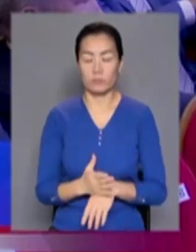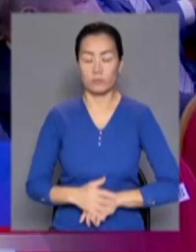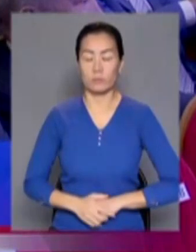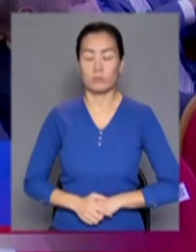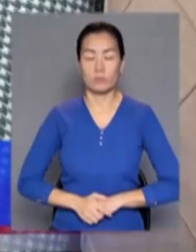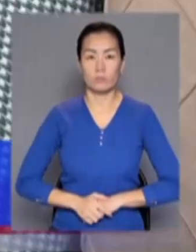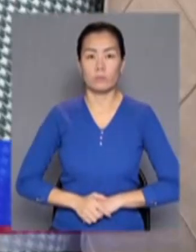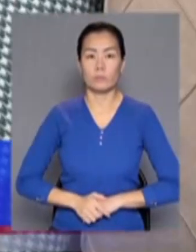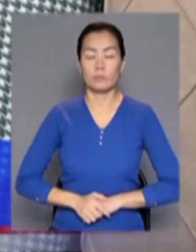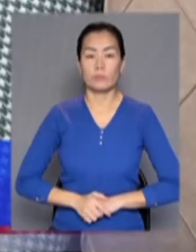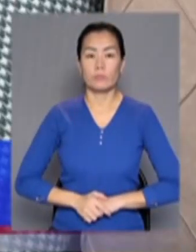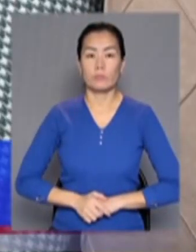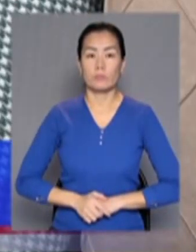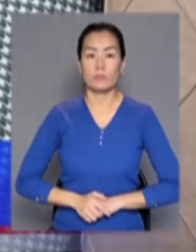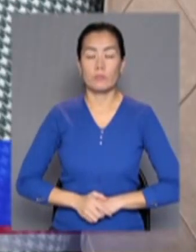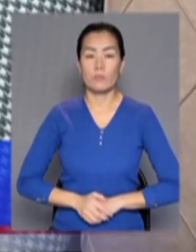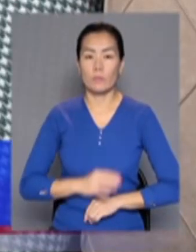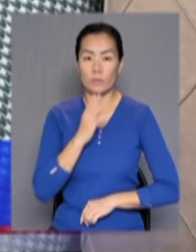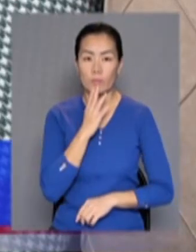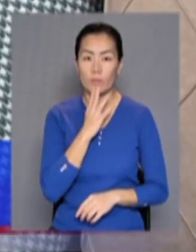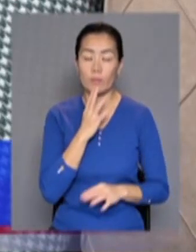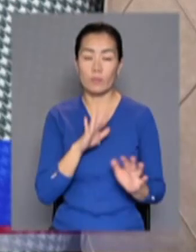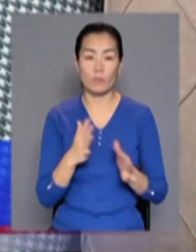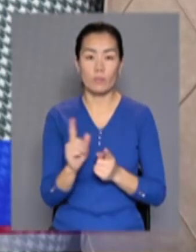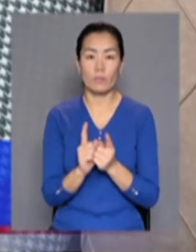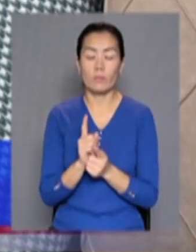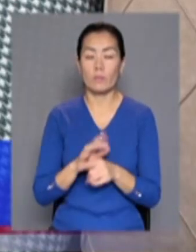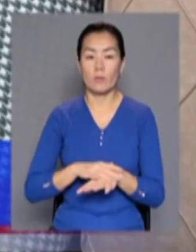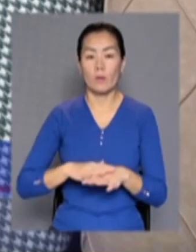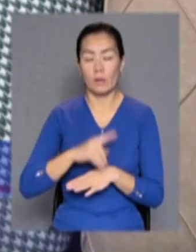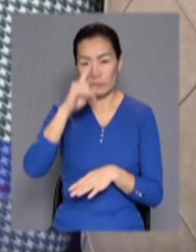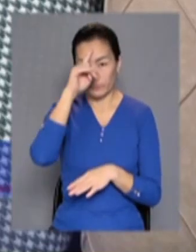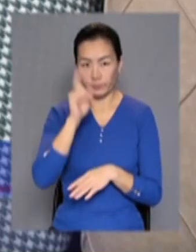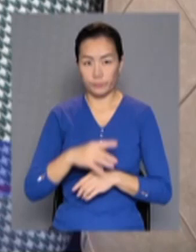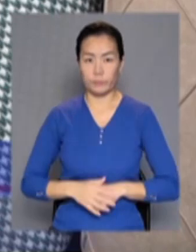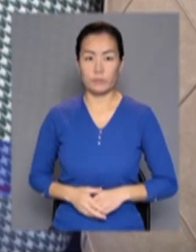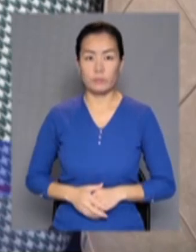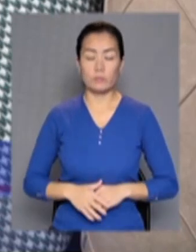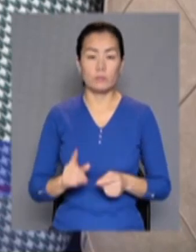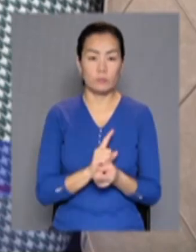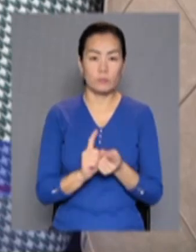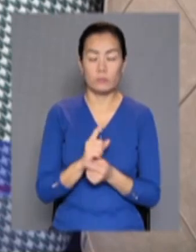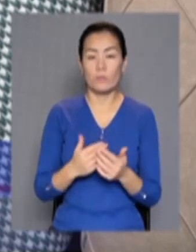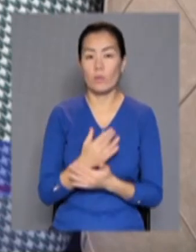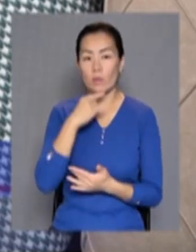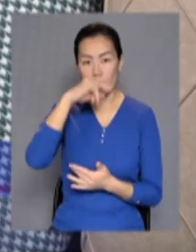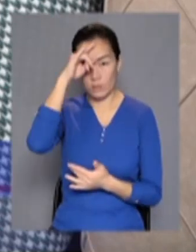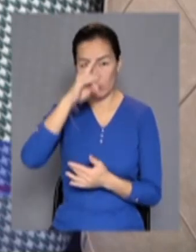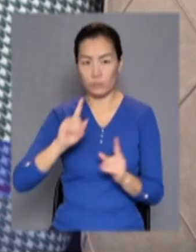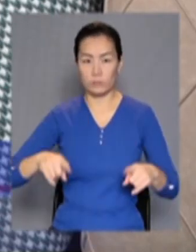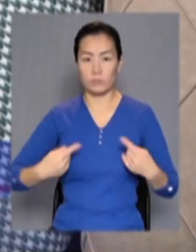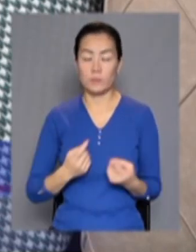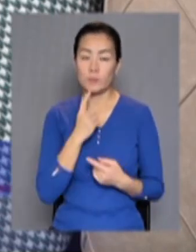ұрпақ түсінсе дейді. Соңғы жылдарда болып жатқан өзгеріс елге белгілі, халық белгілі. Жаңарту, жаңа Қазақстанға бет